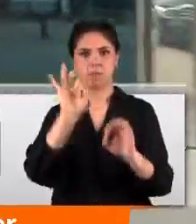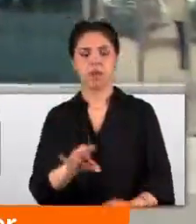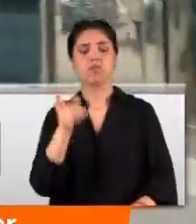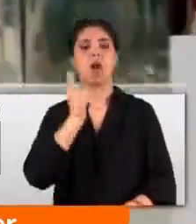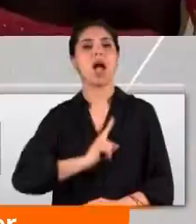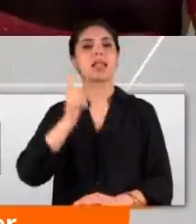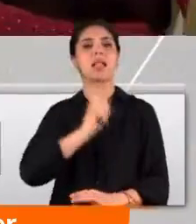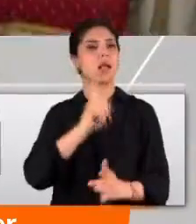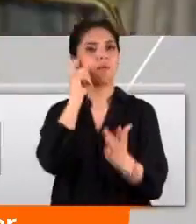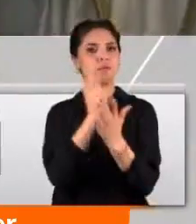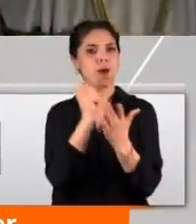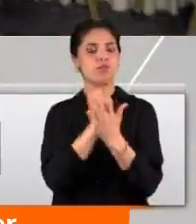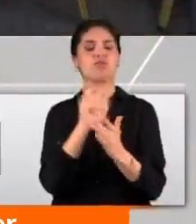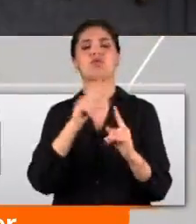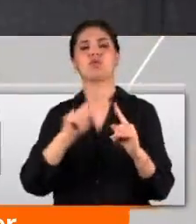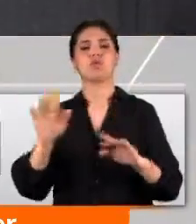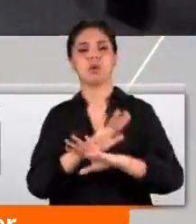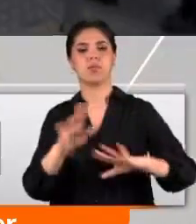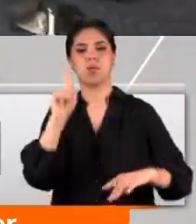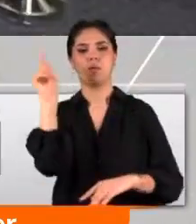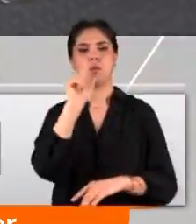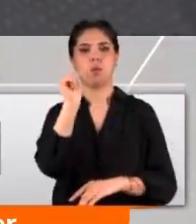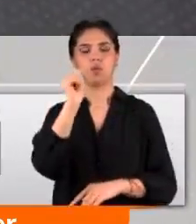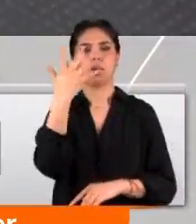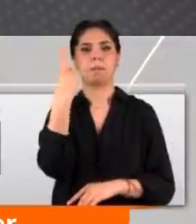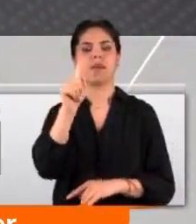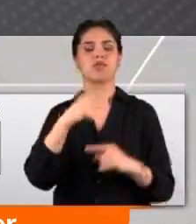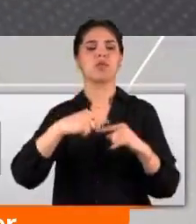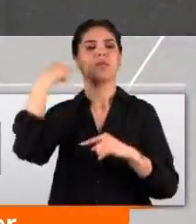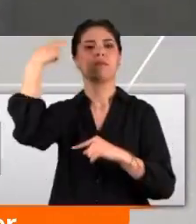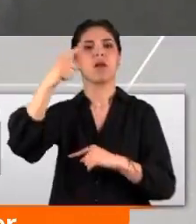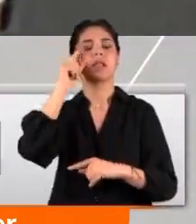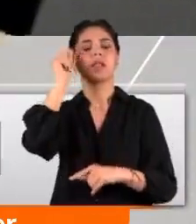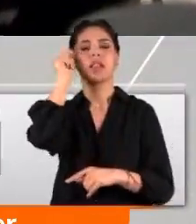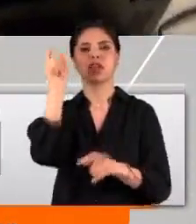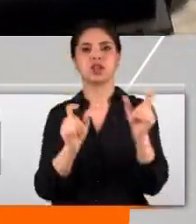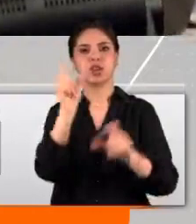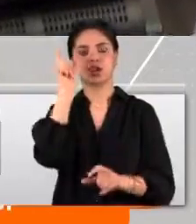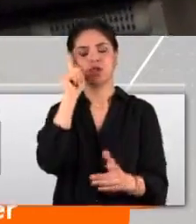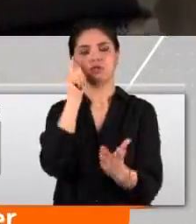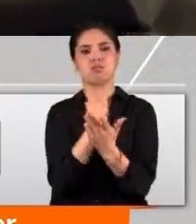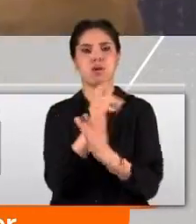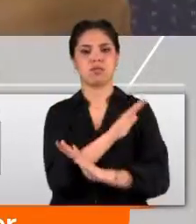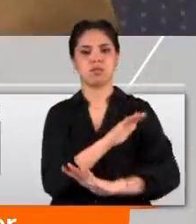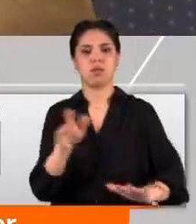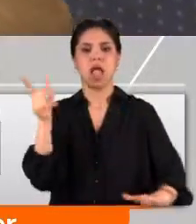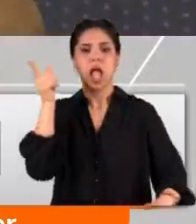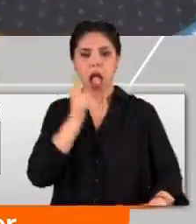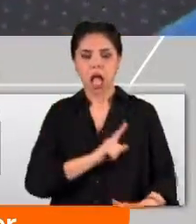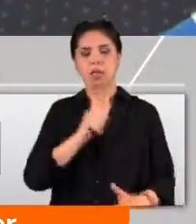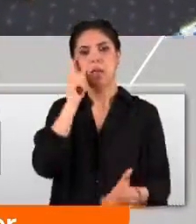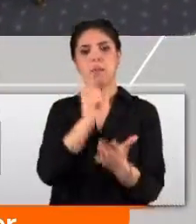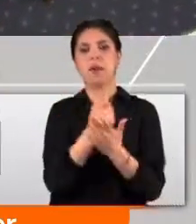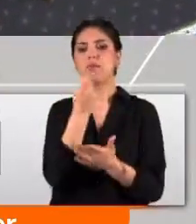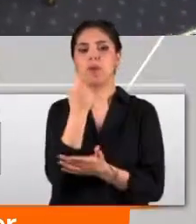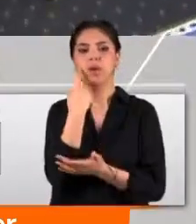adaylığı başvuru süreci noktalandı. 10 günde 5000'in üzerinde kişi AK Parti'den milletvekili olmak için başvurdu. Adaylar başvuru